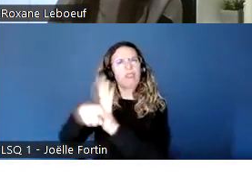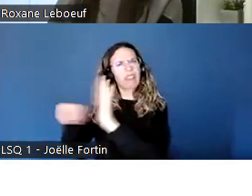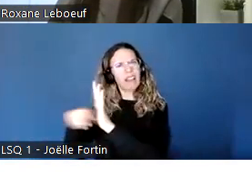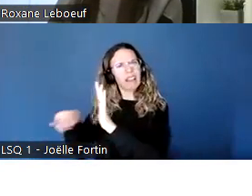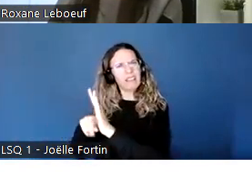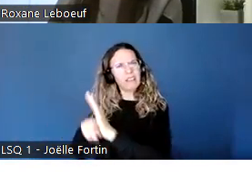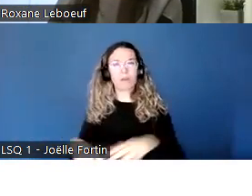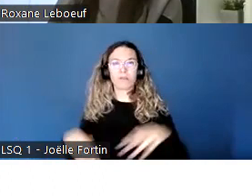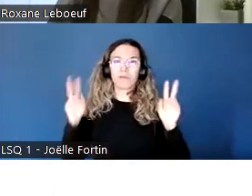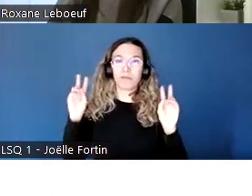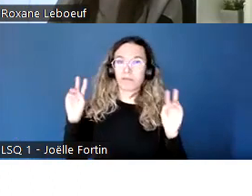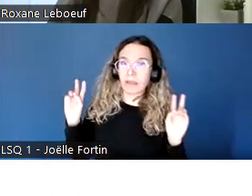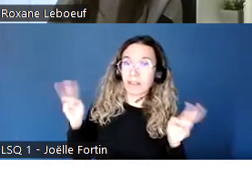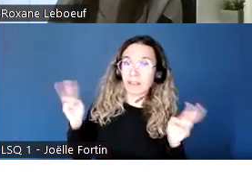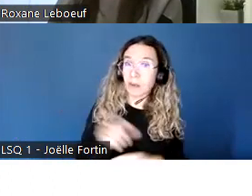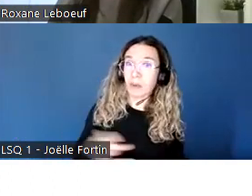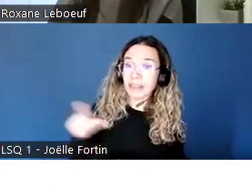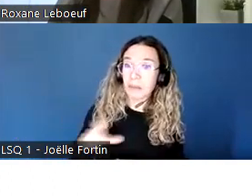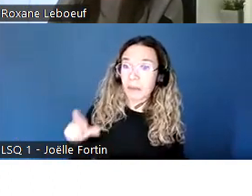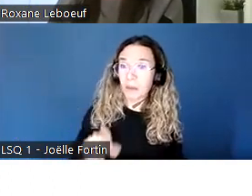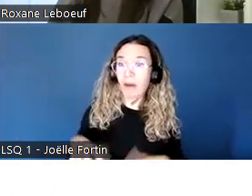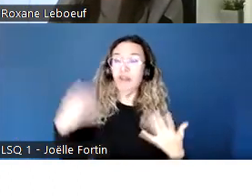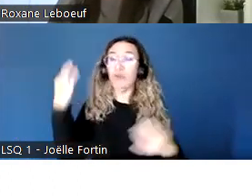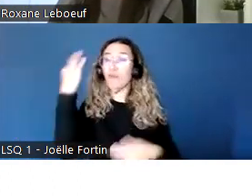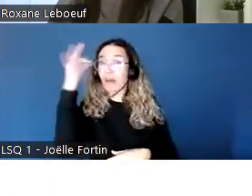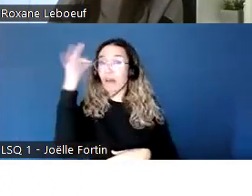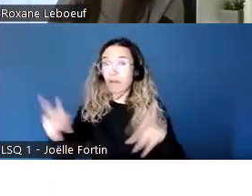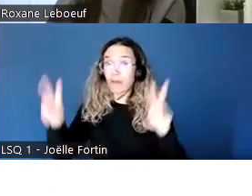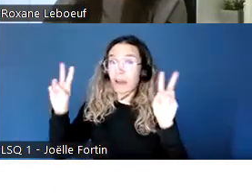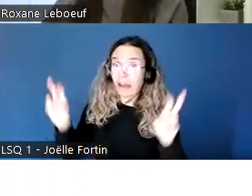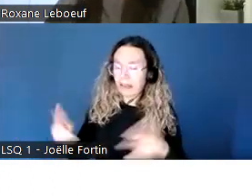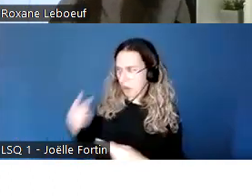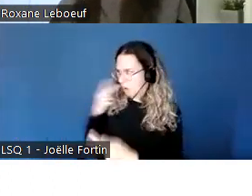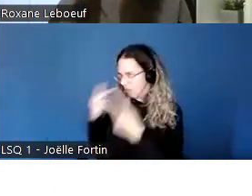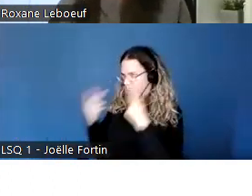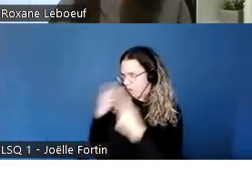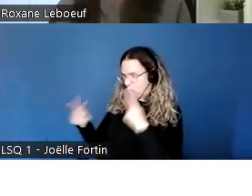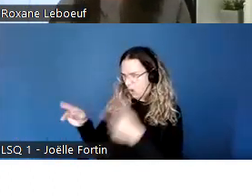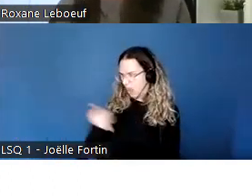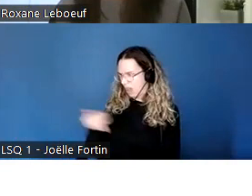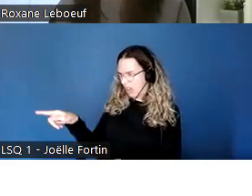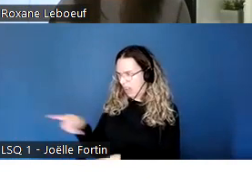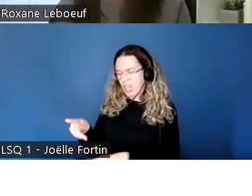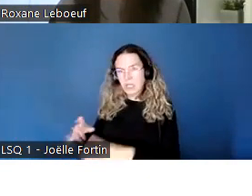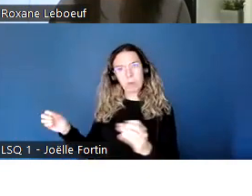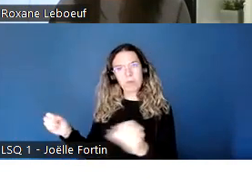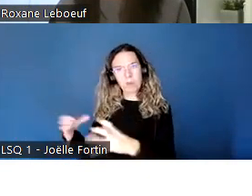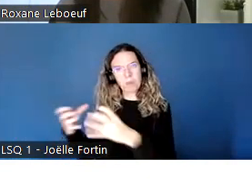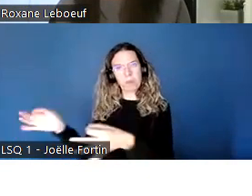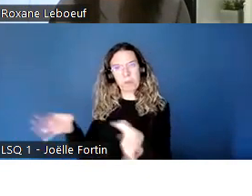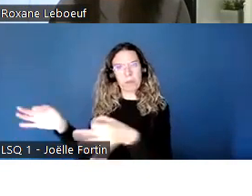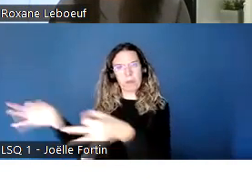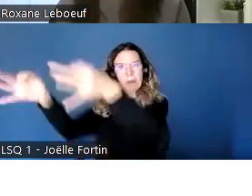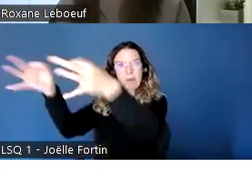reprendre une expression très québécoise ou très francophone. Elle voyait des gens qui se crêpaient le chignon.